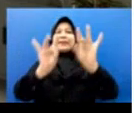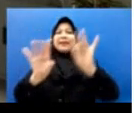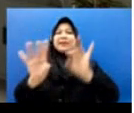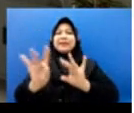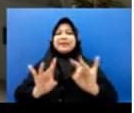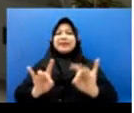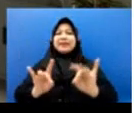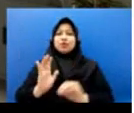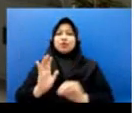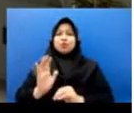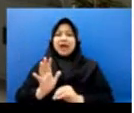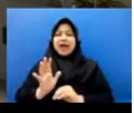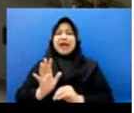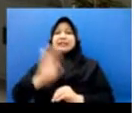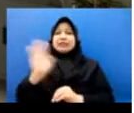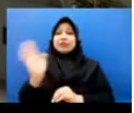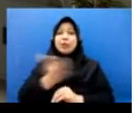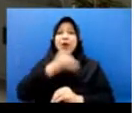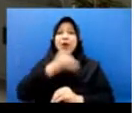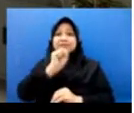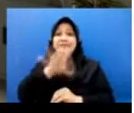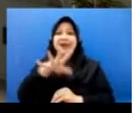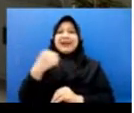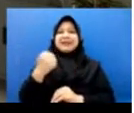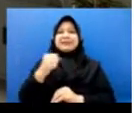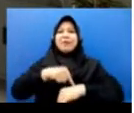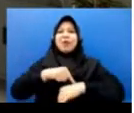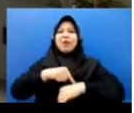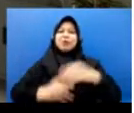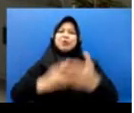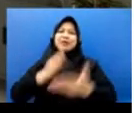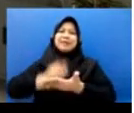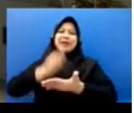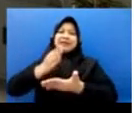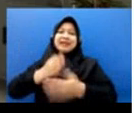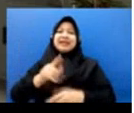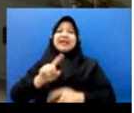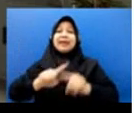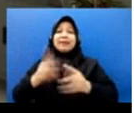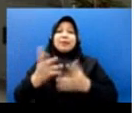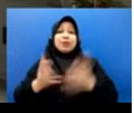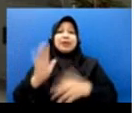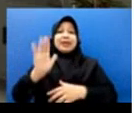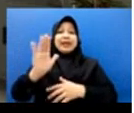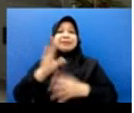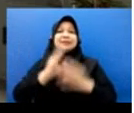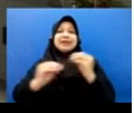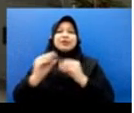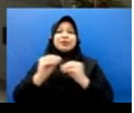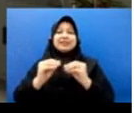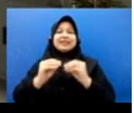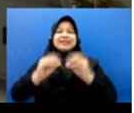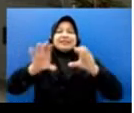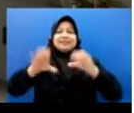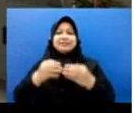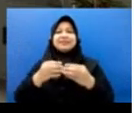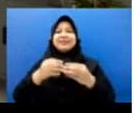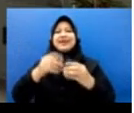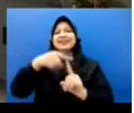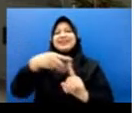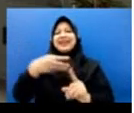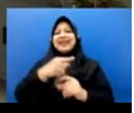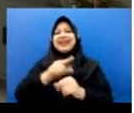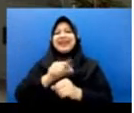waktu, tetapi nanti bisa kita diskusikan di kelompok Telegram yang kami memang khusus buat untuk